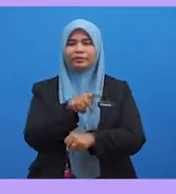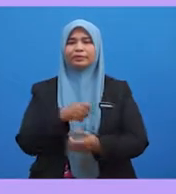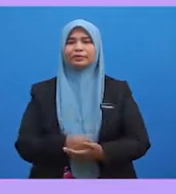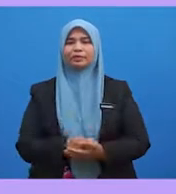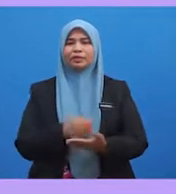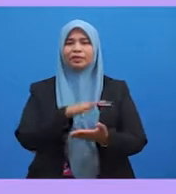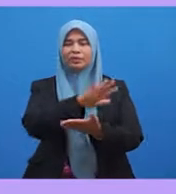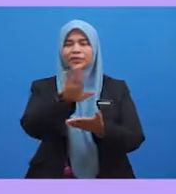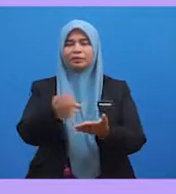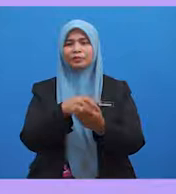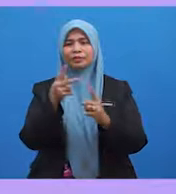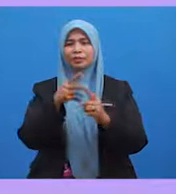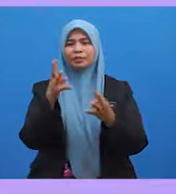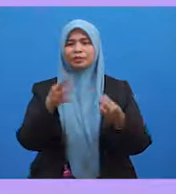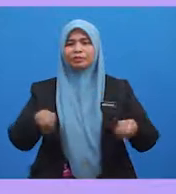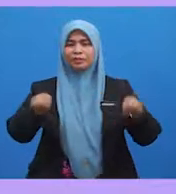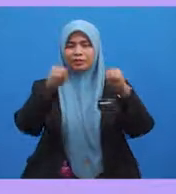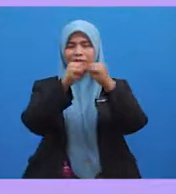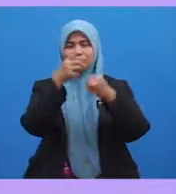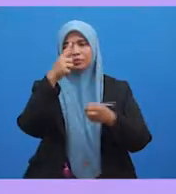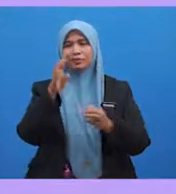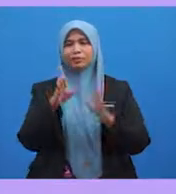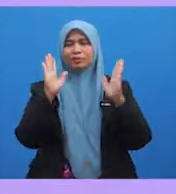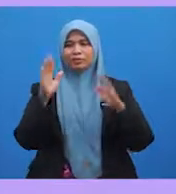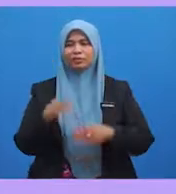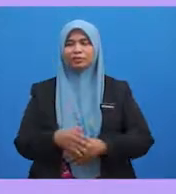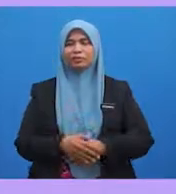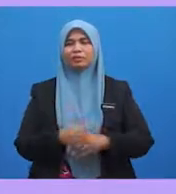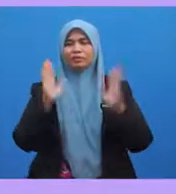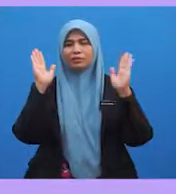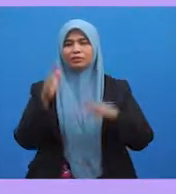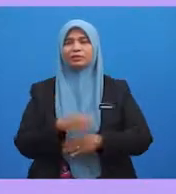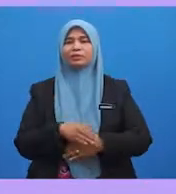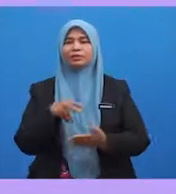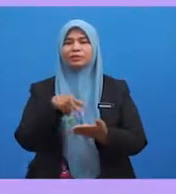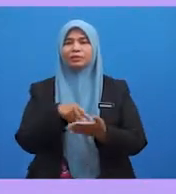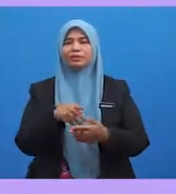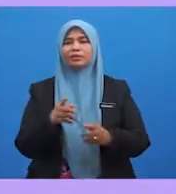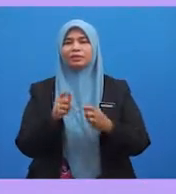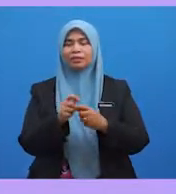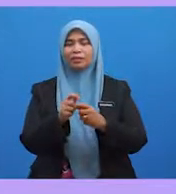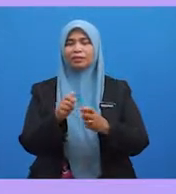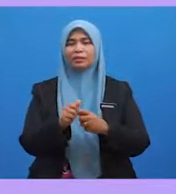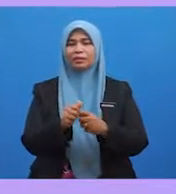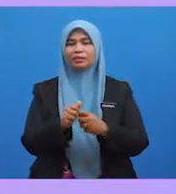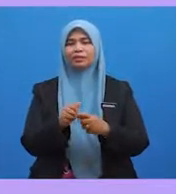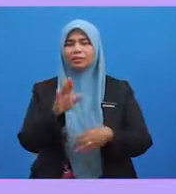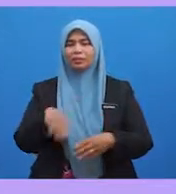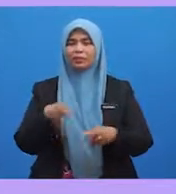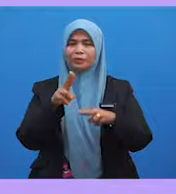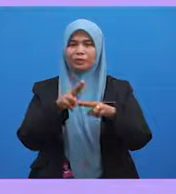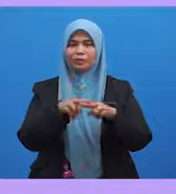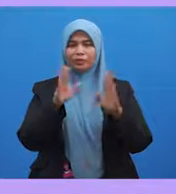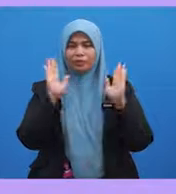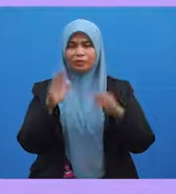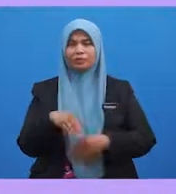Semua ke masjid untuk bersolat. Solat didirikan tanda taat. Sebelum duduk, solatlah